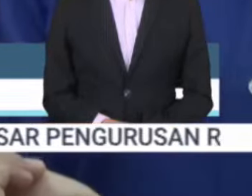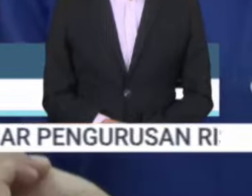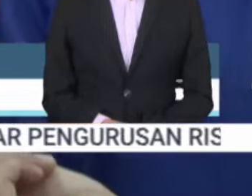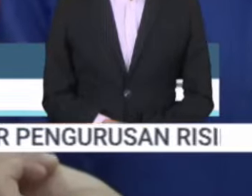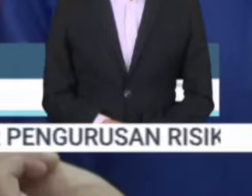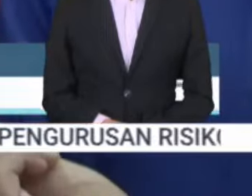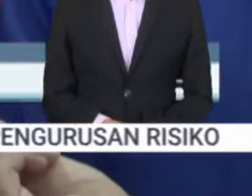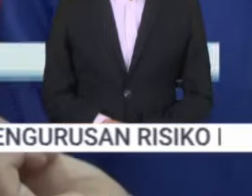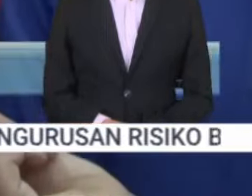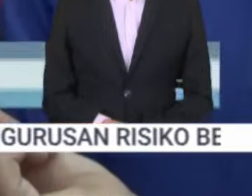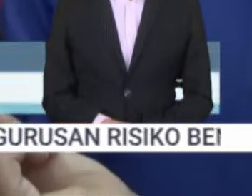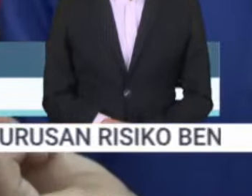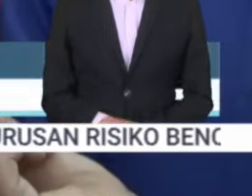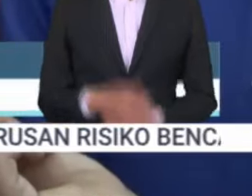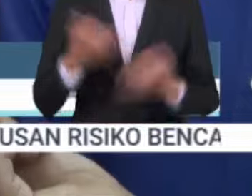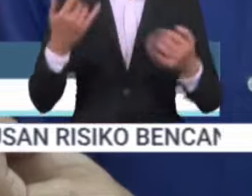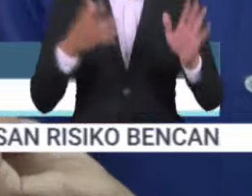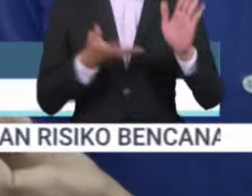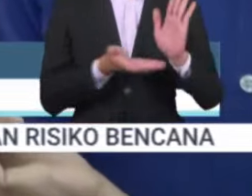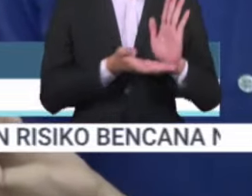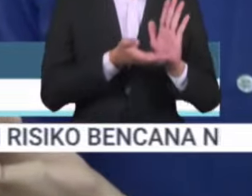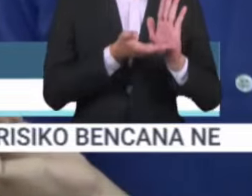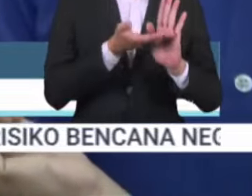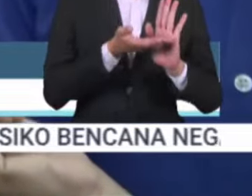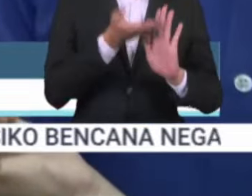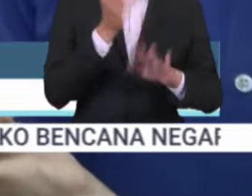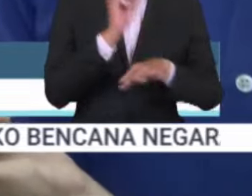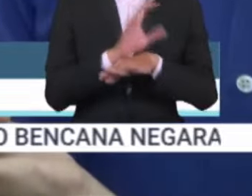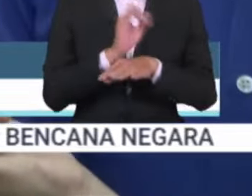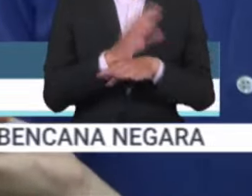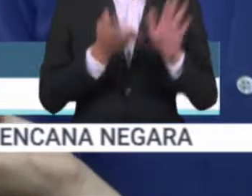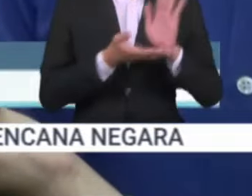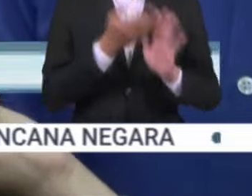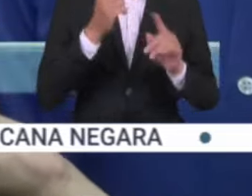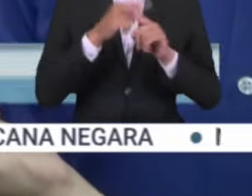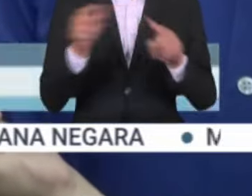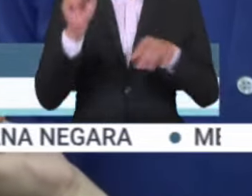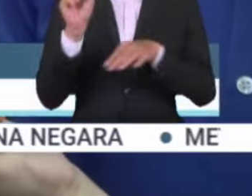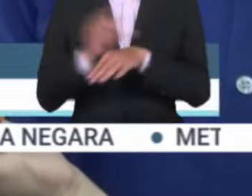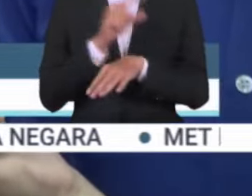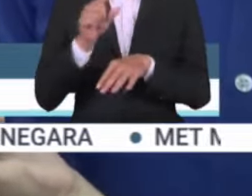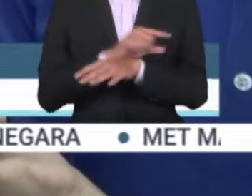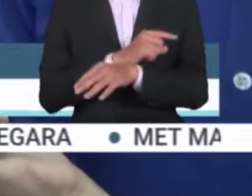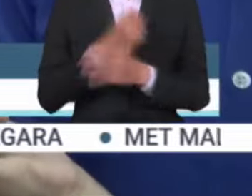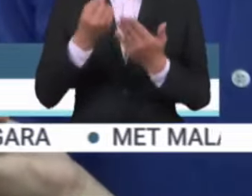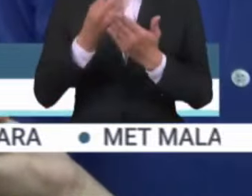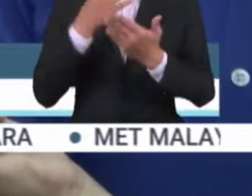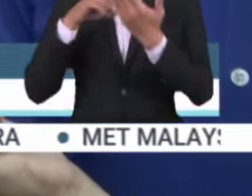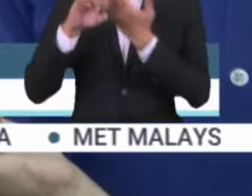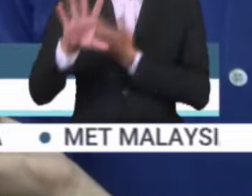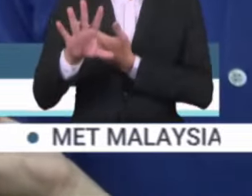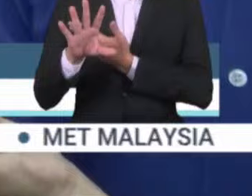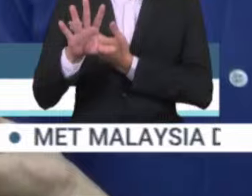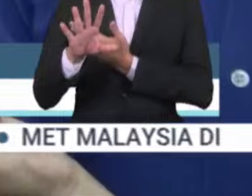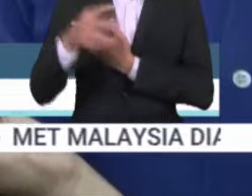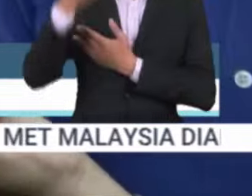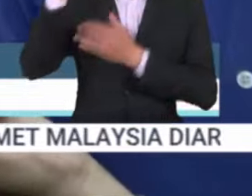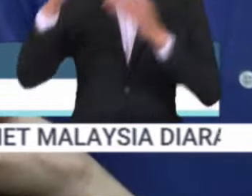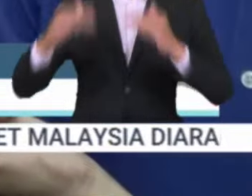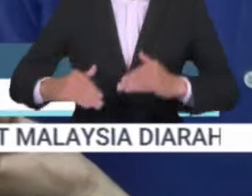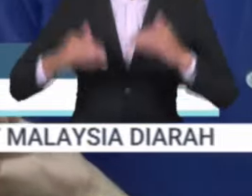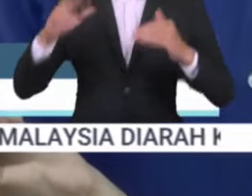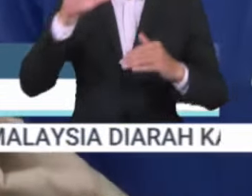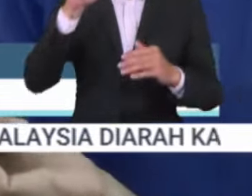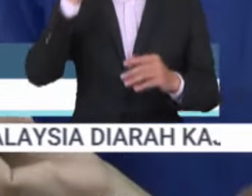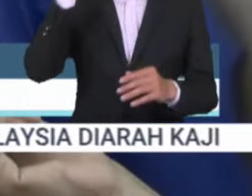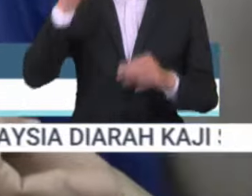Saran makin meningkat, tapi kita sedia maklum penggunaan Maxos ni bukan kata di peringkat